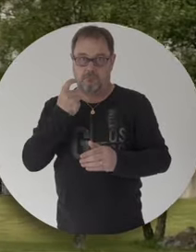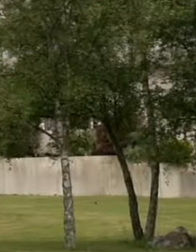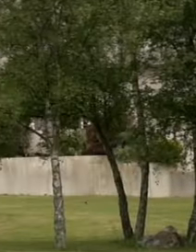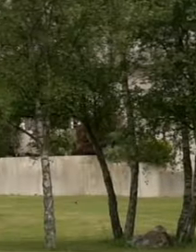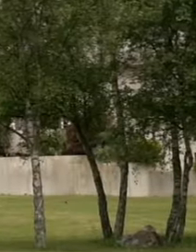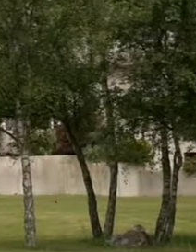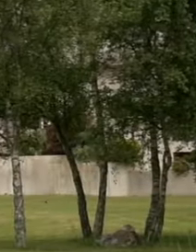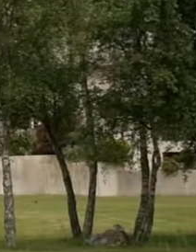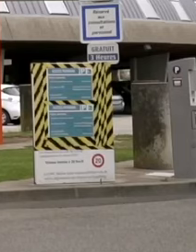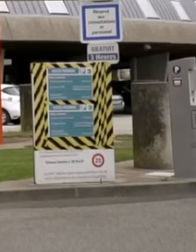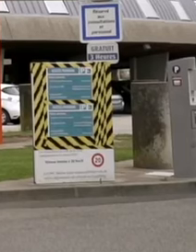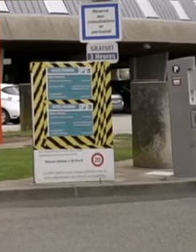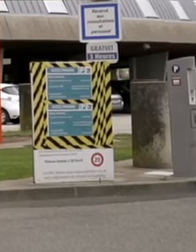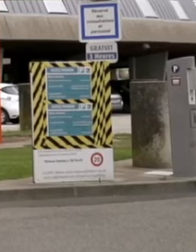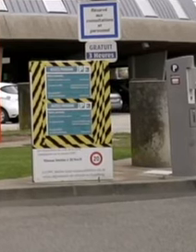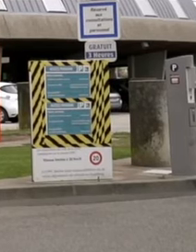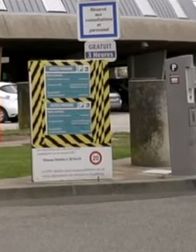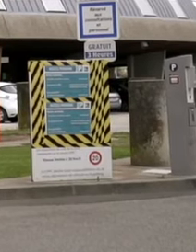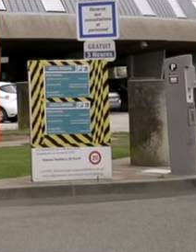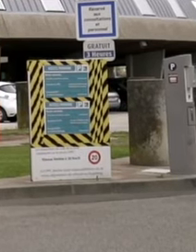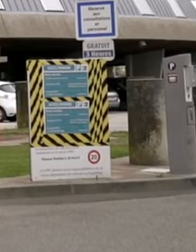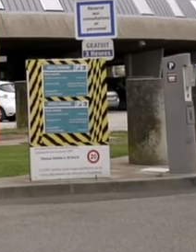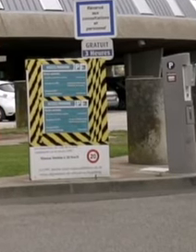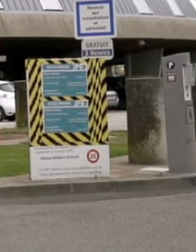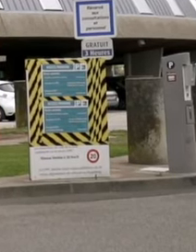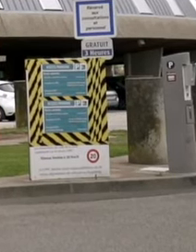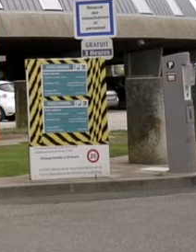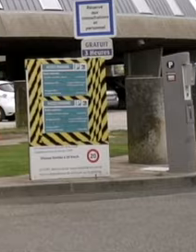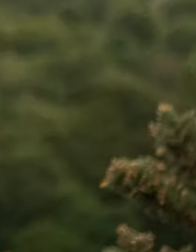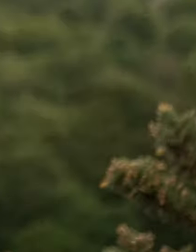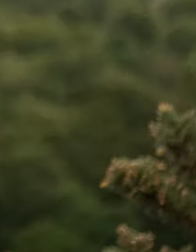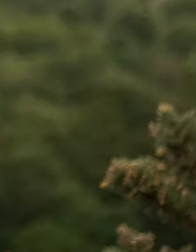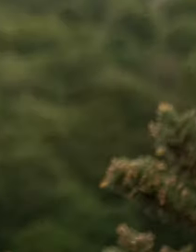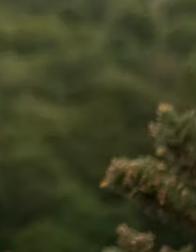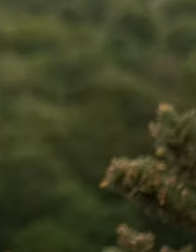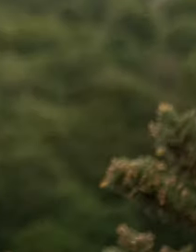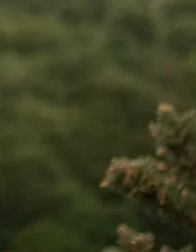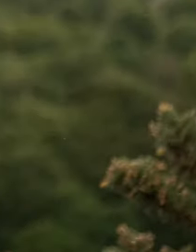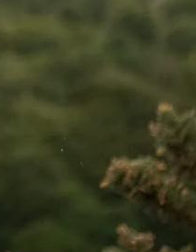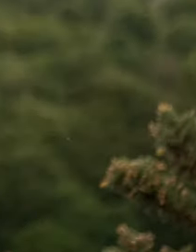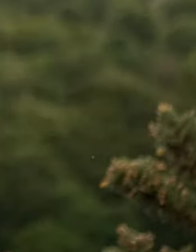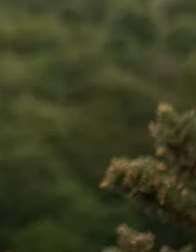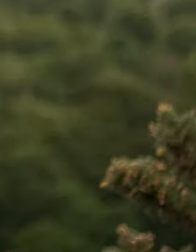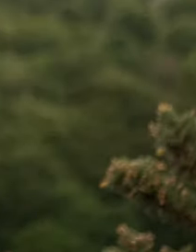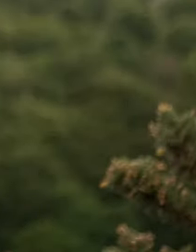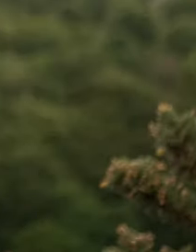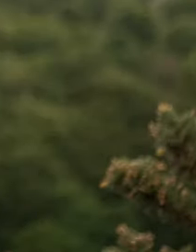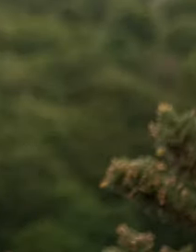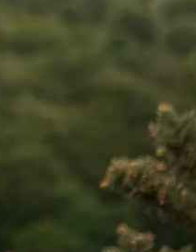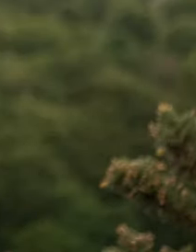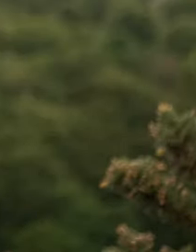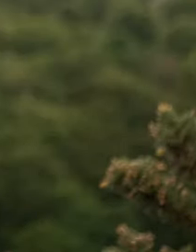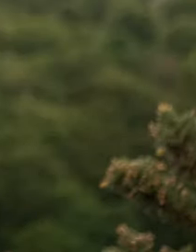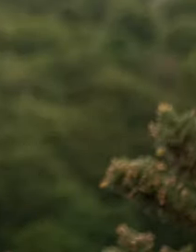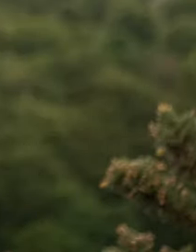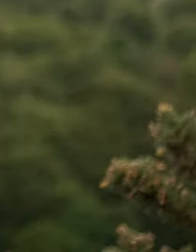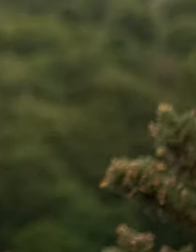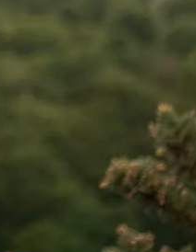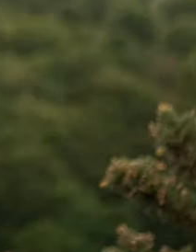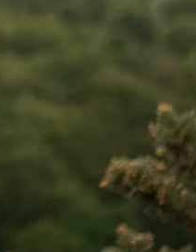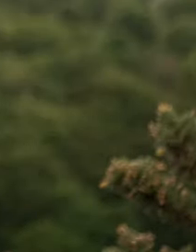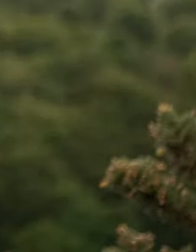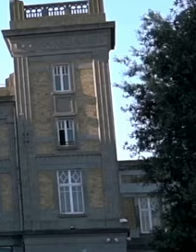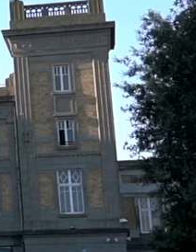l'hôpital. Et je pense qu'il faut aller encore plus loin en recrutant encore à l'hôpital et en donnant encore plus les moyens pour nos soignantes